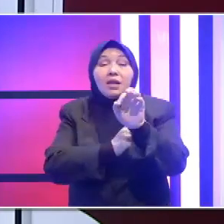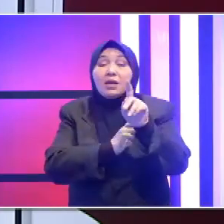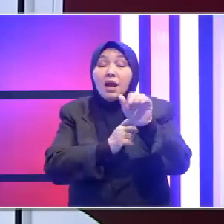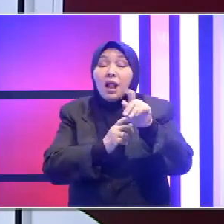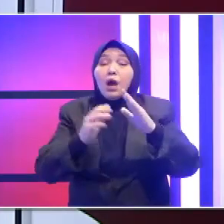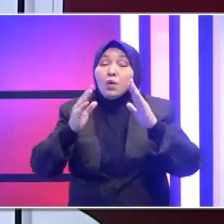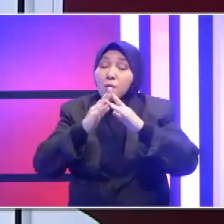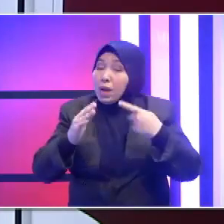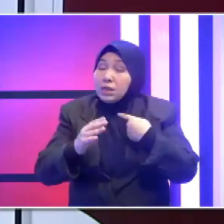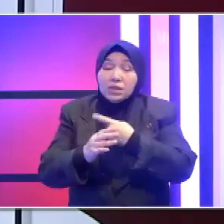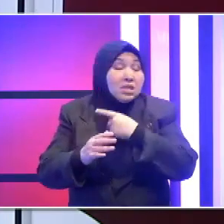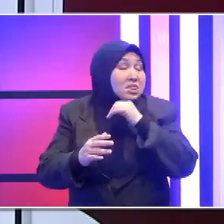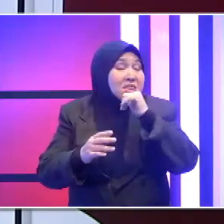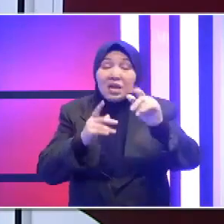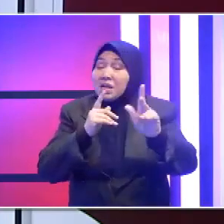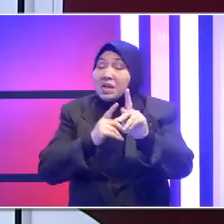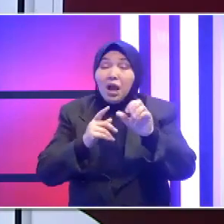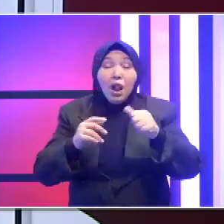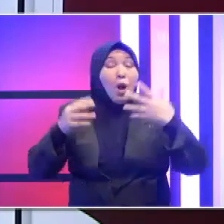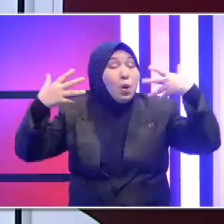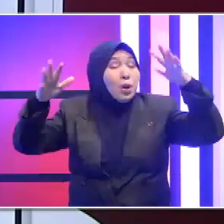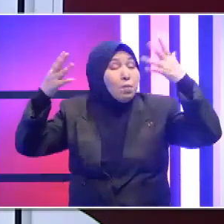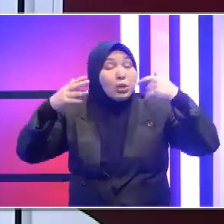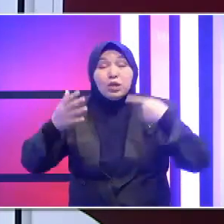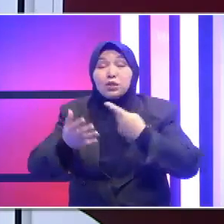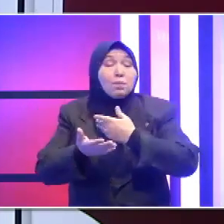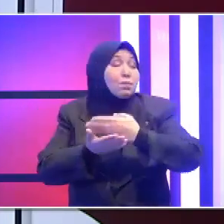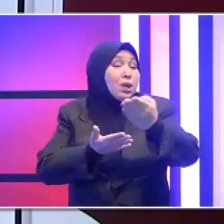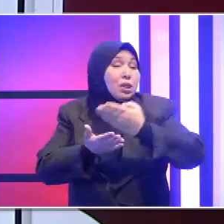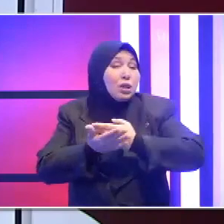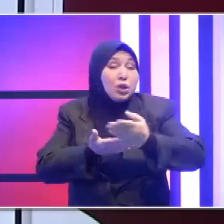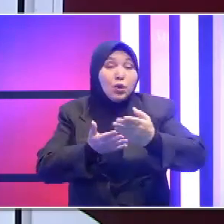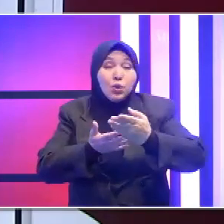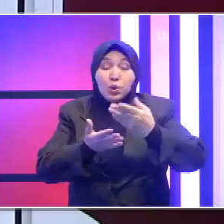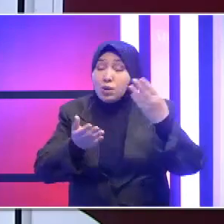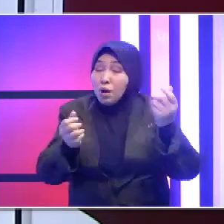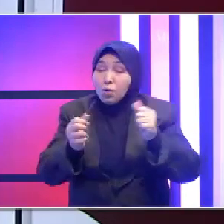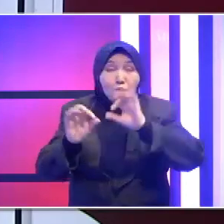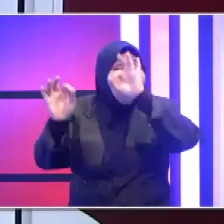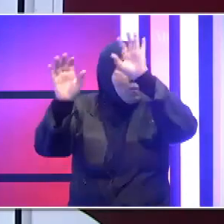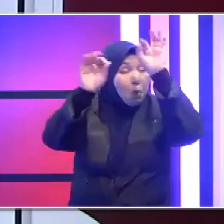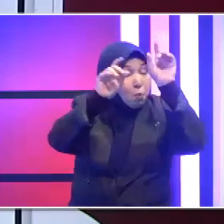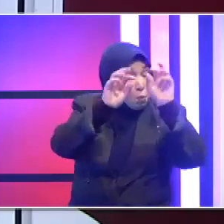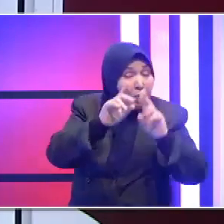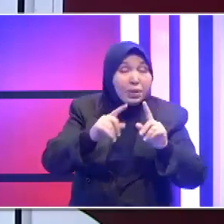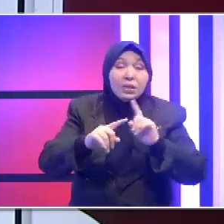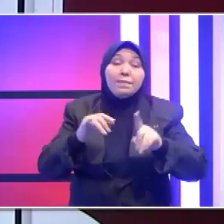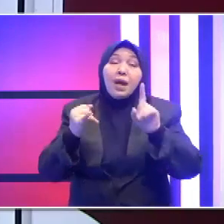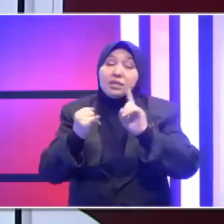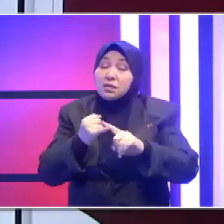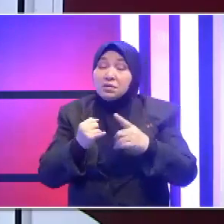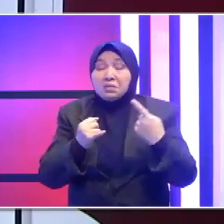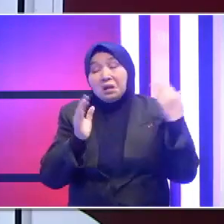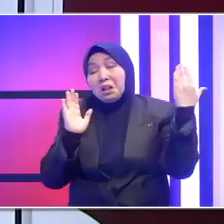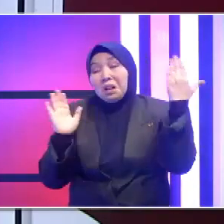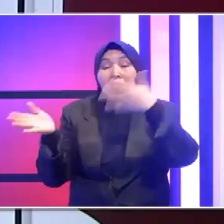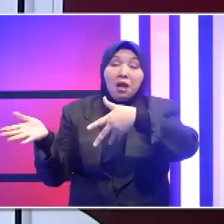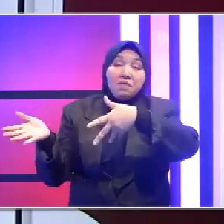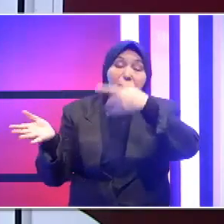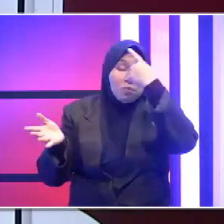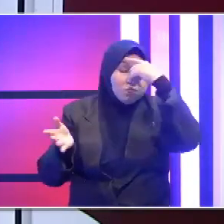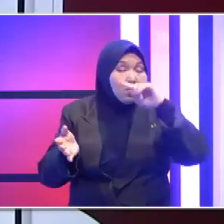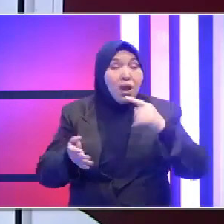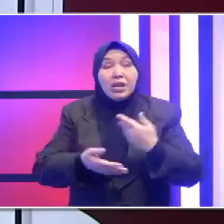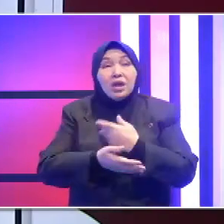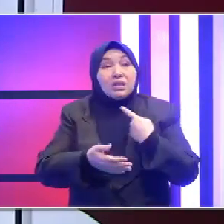kekar hebat macam mana forum ah detail kita beli fitout duitnya segala-galanya tetapi akhirnya kita akan tinggalkan untuk anak